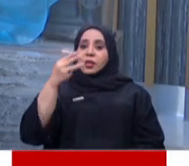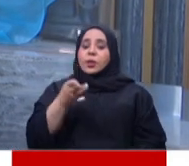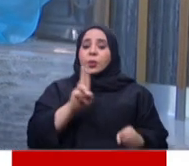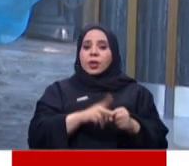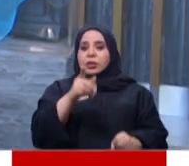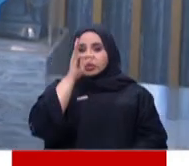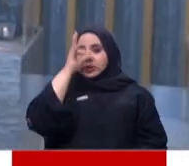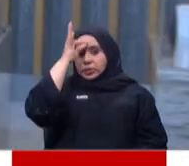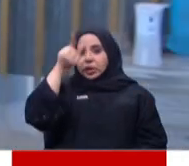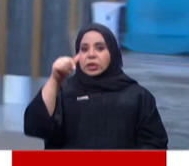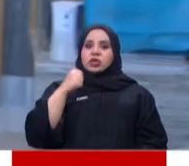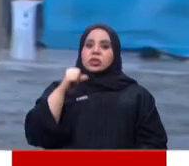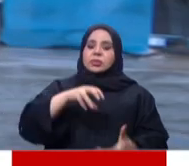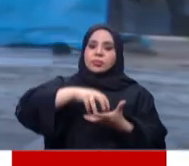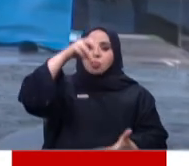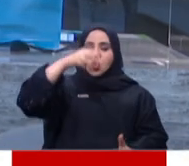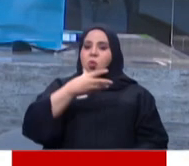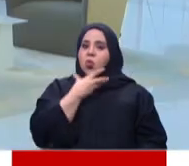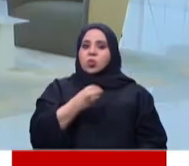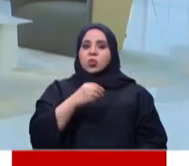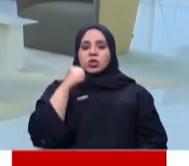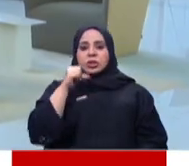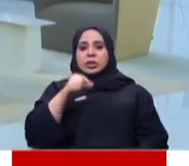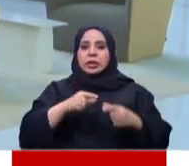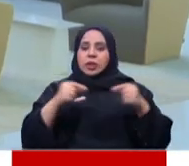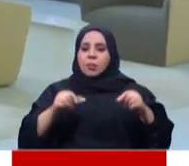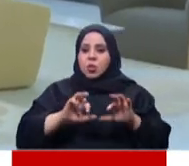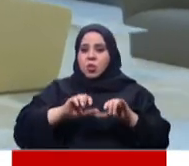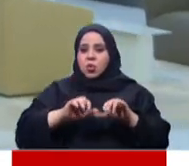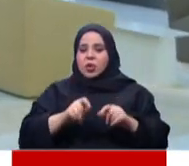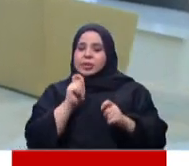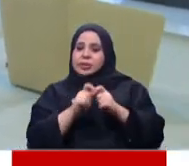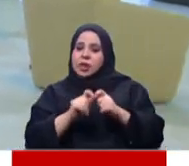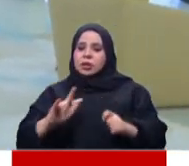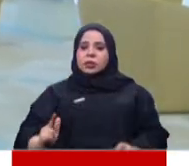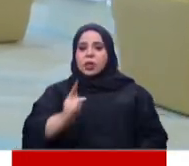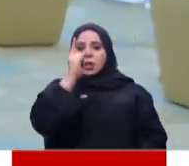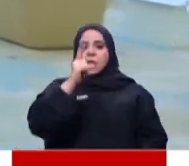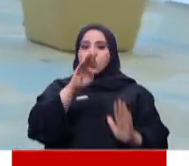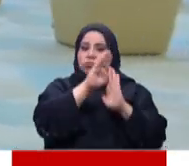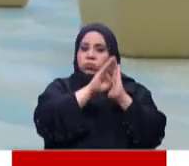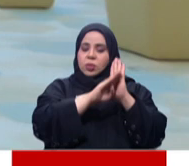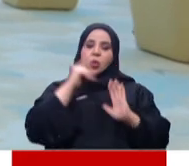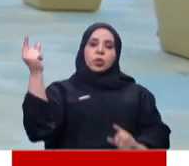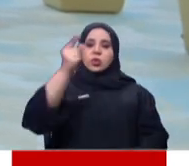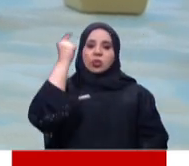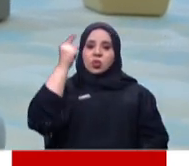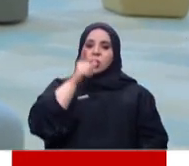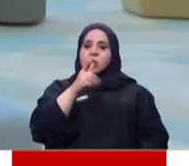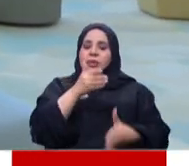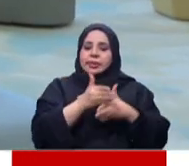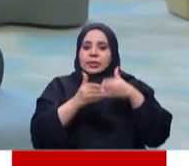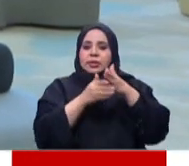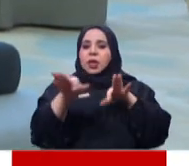وتتميز المنشأة الجديدة بأحدث التقنيات المتطورة في صناعة الطيران وعلى المعايير العالمية في مجال البناء والتصميم،